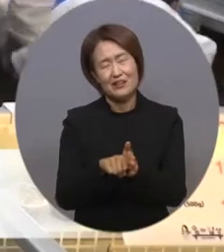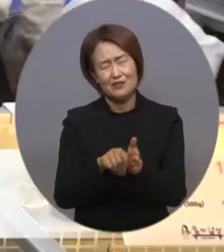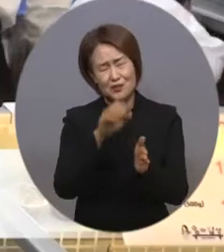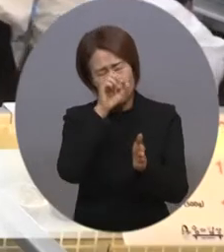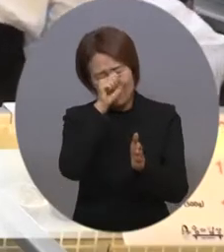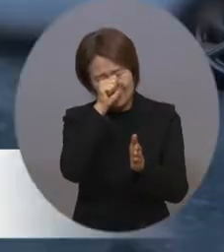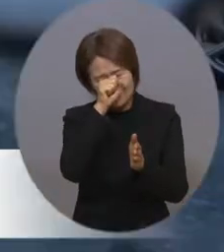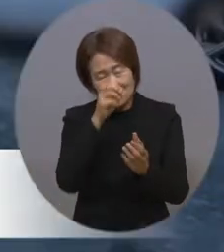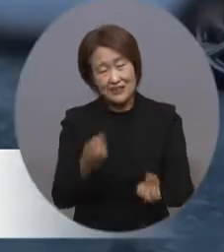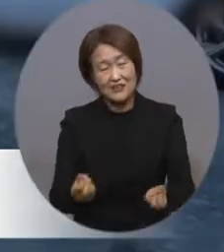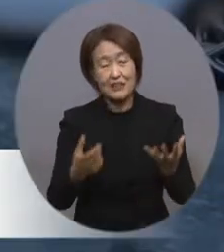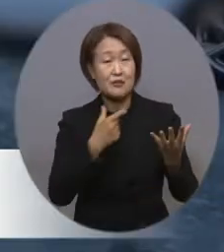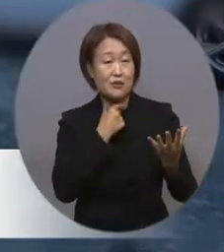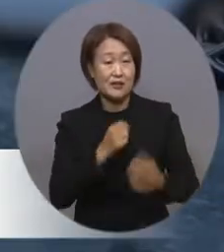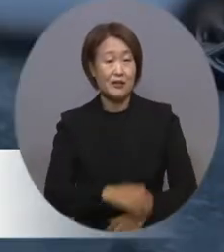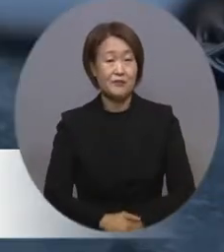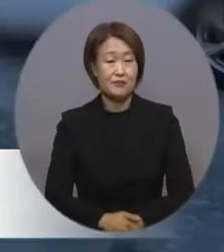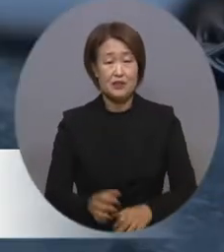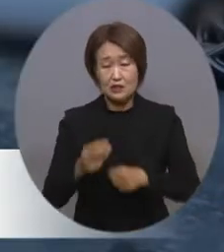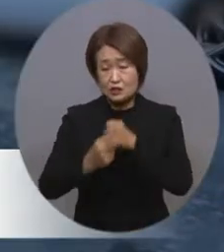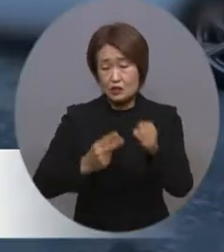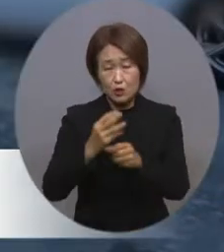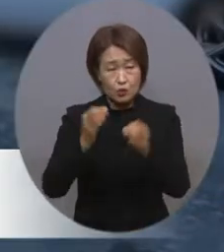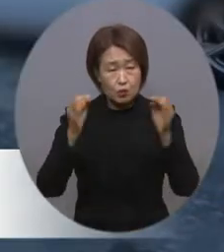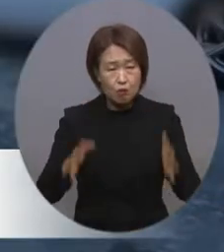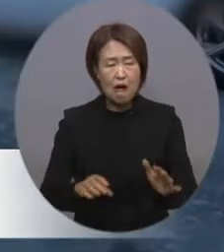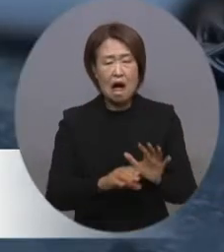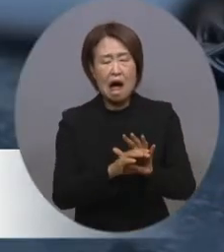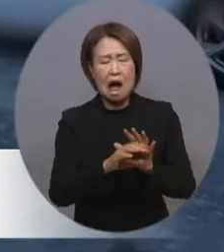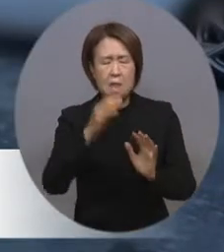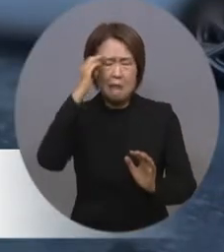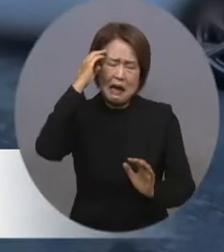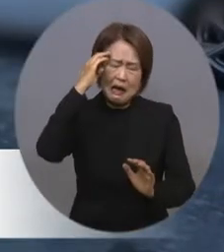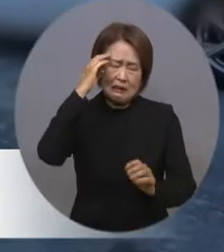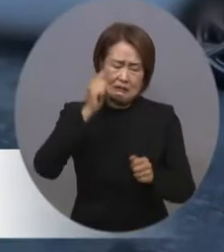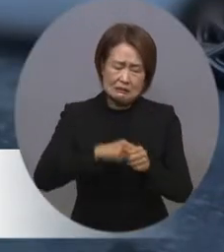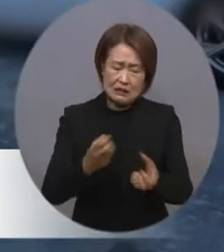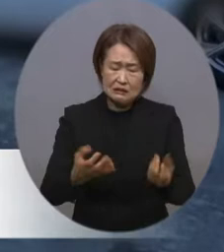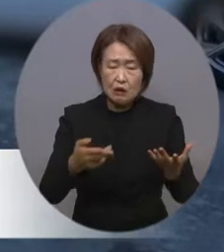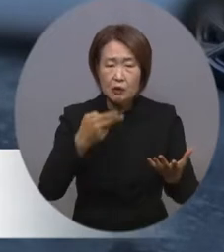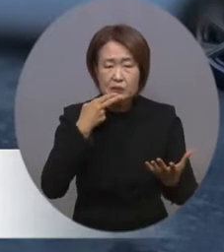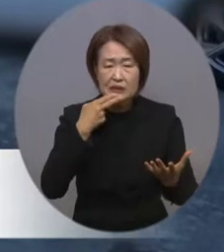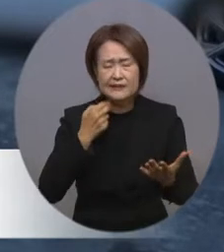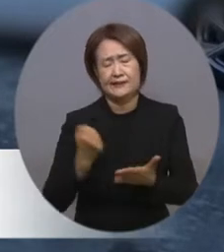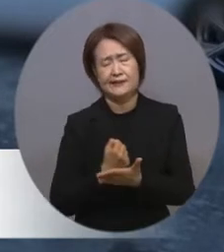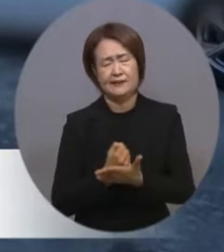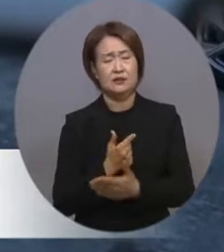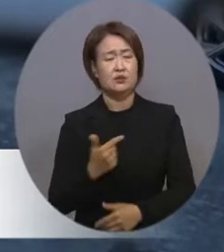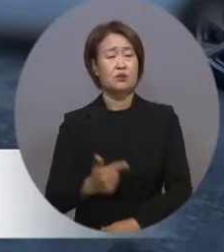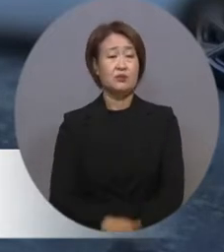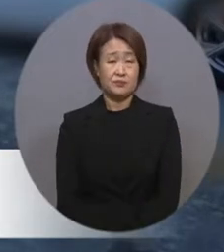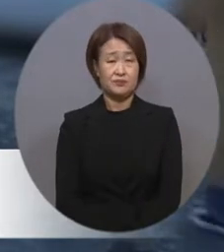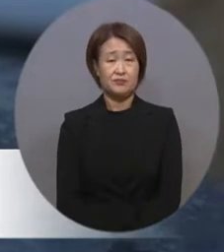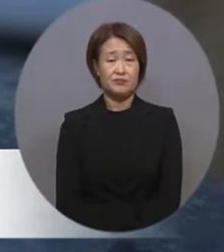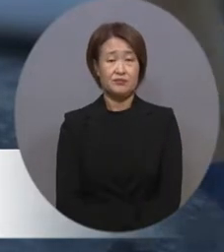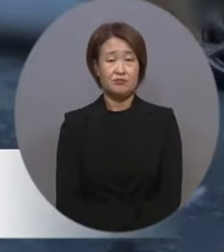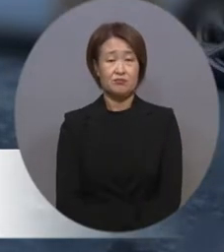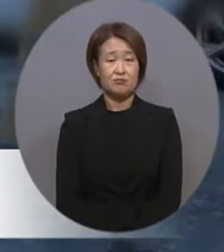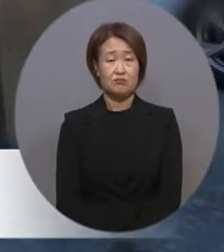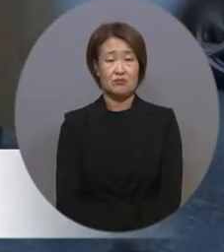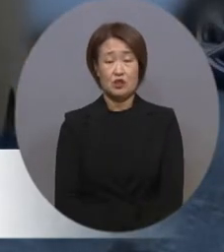하는 바람입니다. 2년 동안 코로나 상황으로 행사를 개최하지 못해서 많이 아쉬웠었는데요. 그동안 도민들도